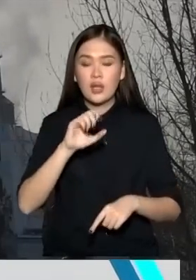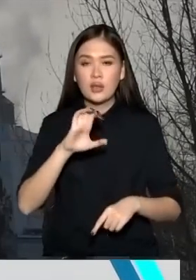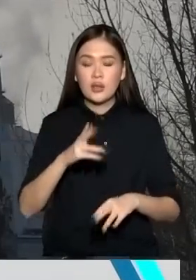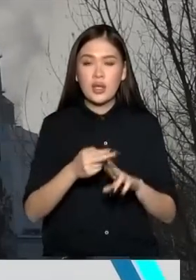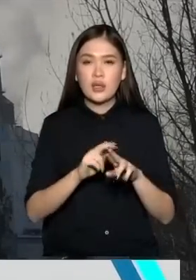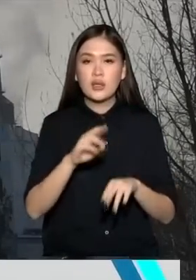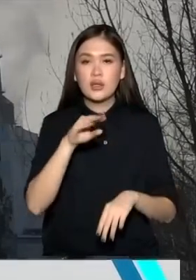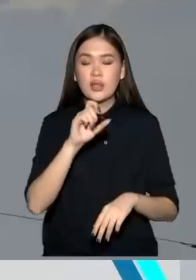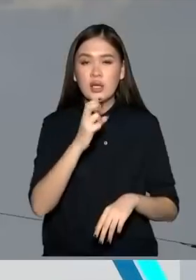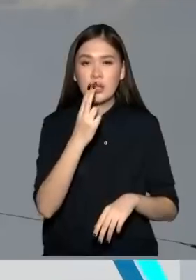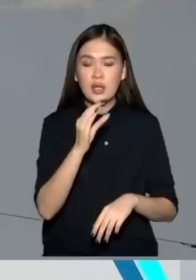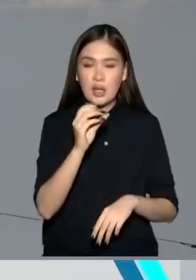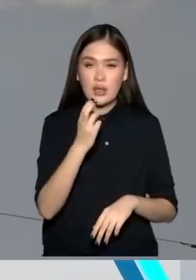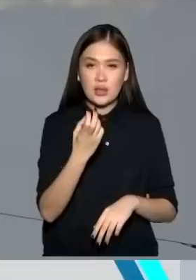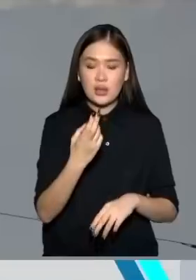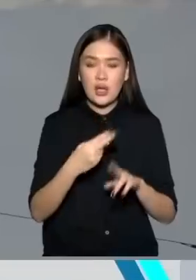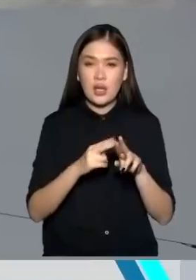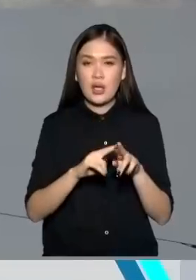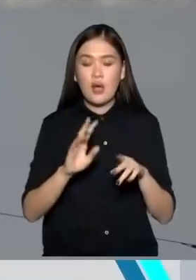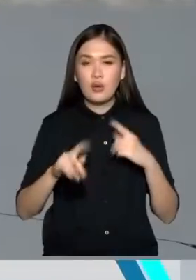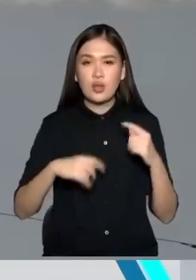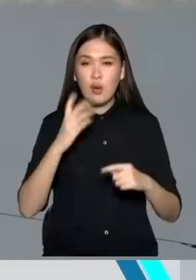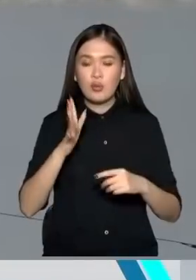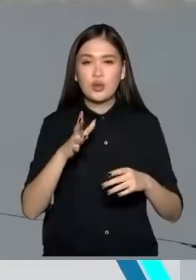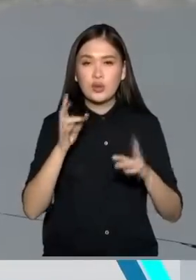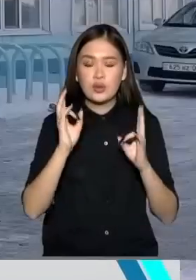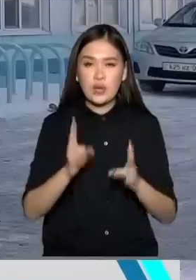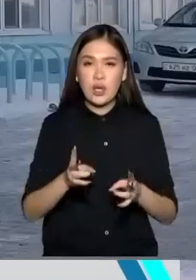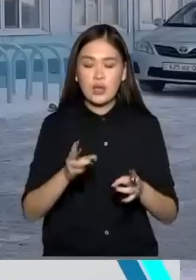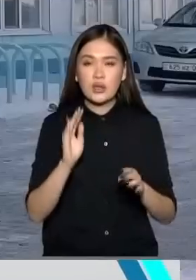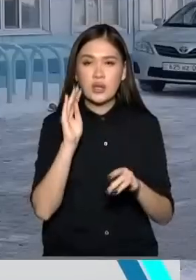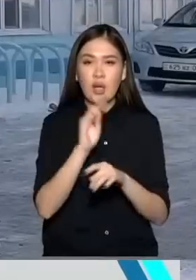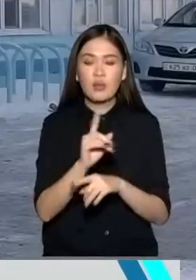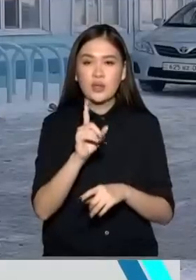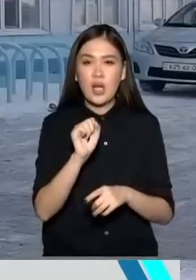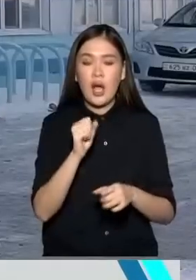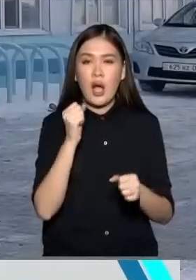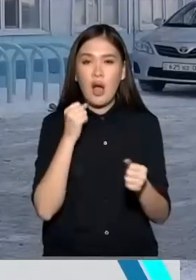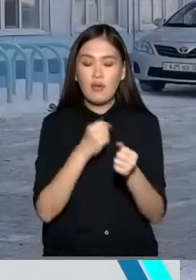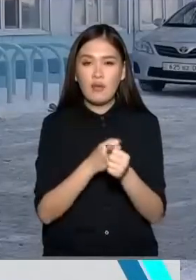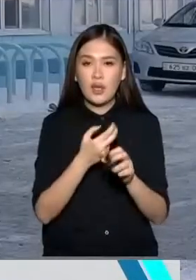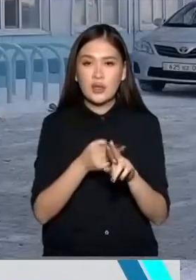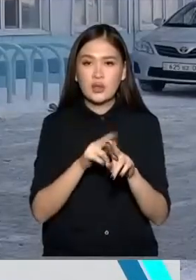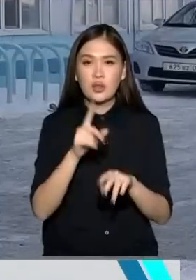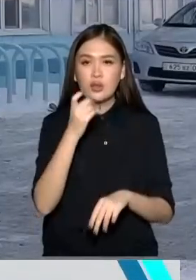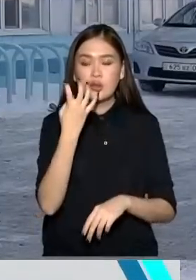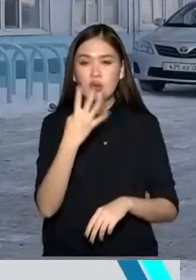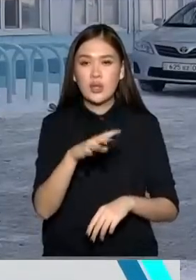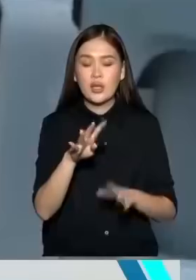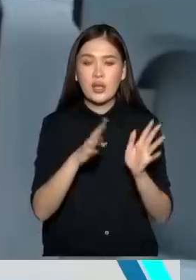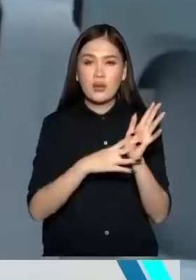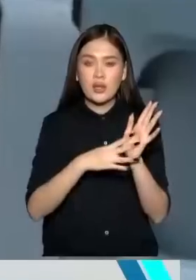цаэг владеющая ТЭЦ обещает восстановить ущерб пострадавшим жителям добавлю из-за аварии пострадали более 149